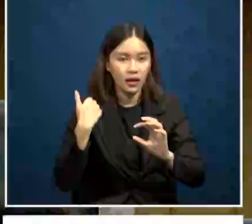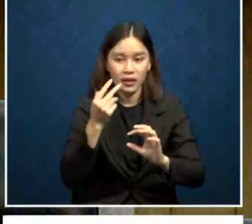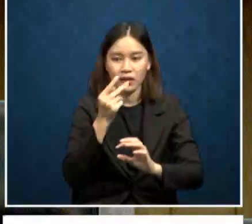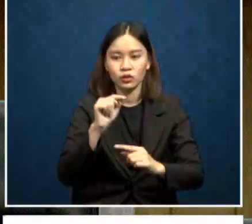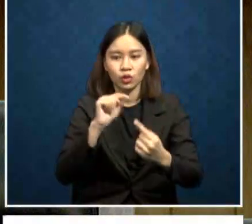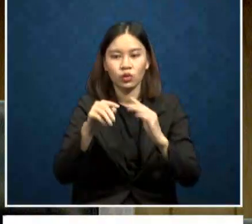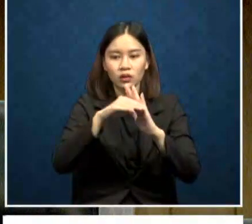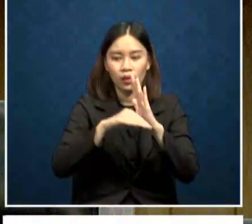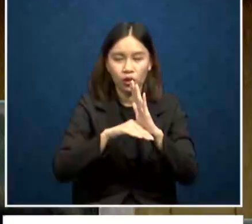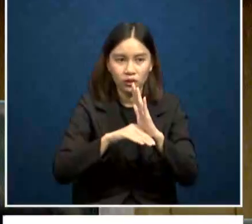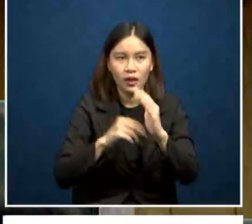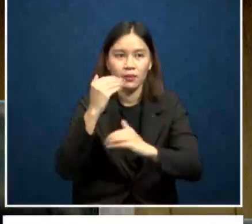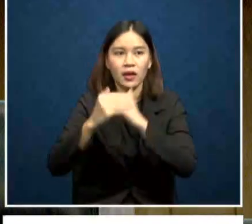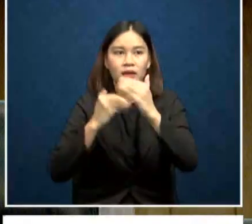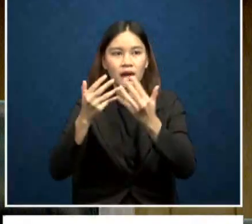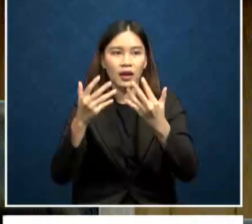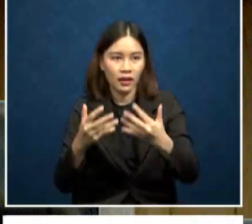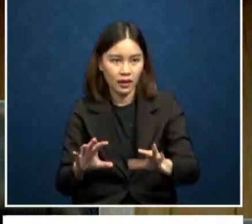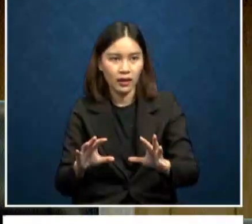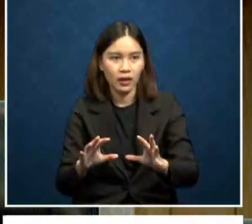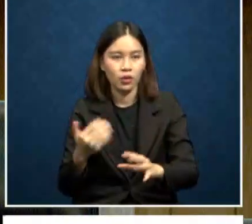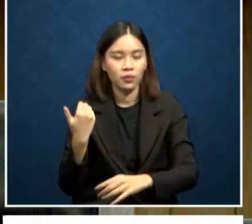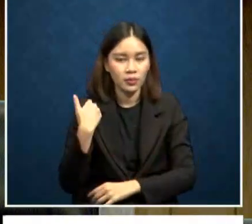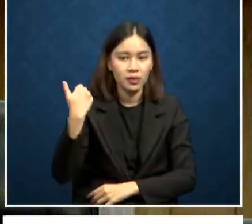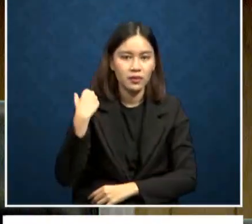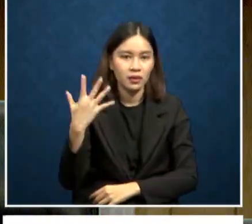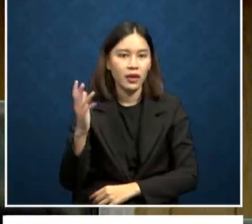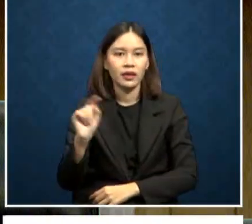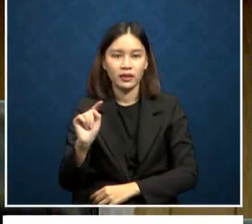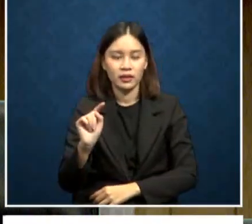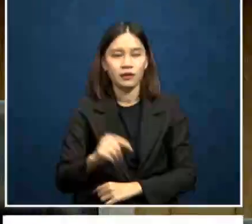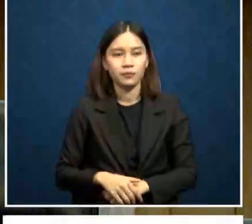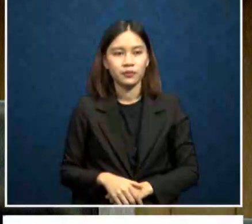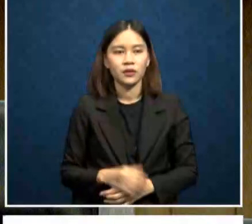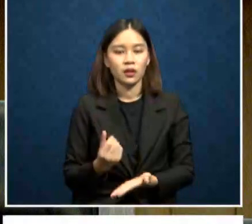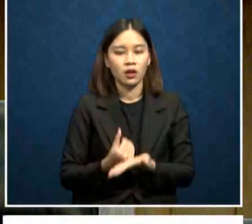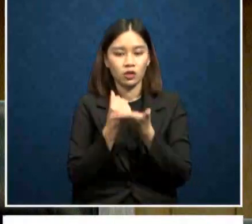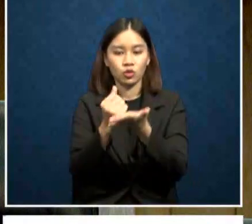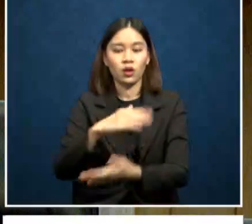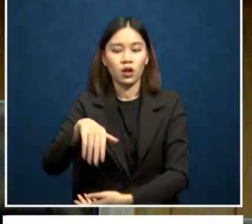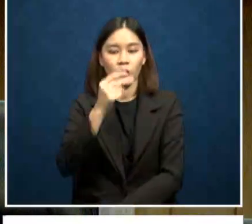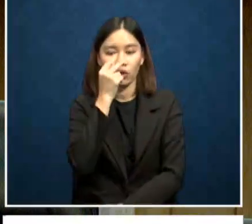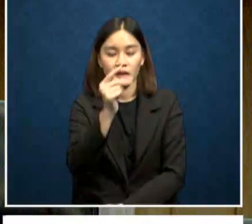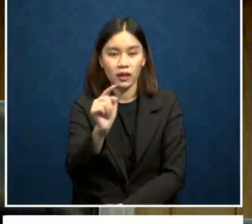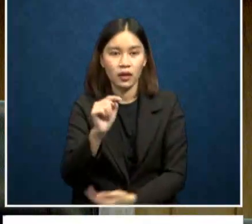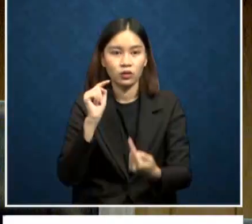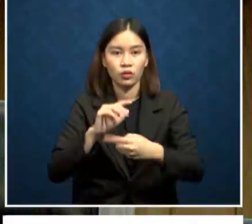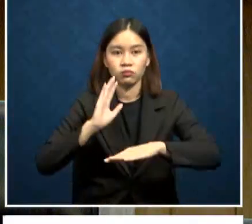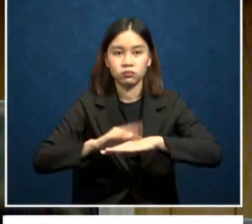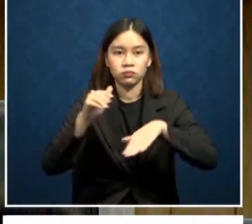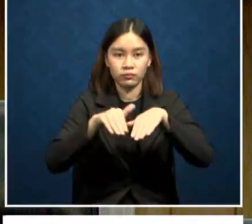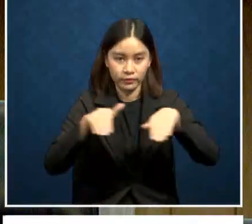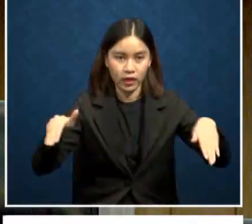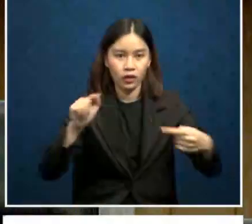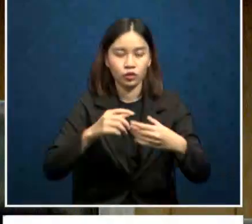กระบวนการที่มีความก้าวหน้าไปแล้วในระดับหนึมากน้อยแค่ไหนอย่างไรซึ่งจะช่วยทำให้เราได้เห็นถึงประสิทธิภาพใน